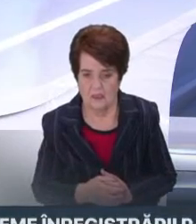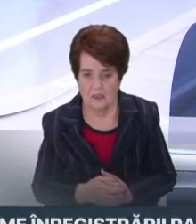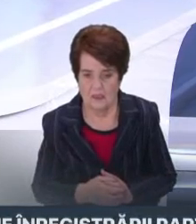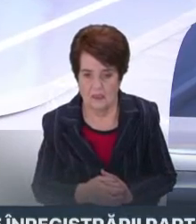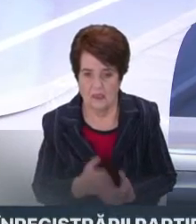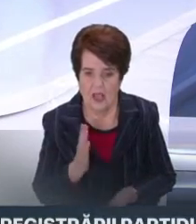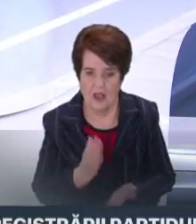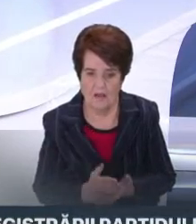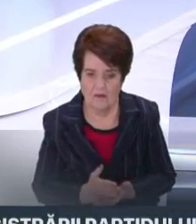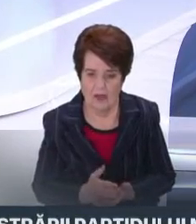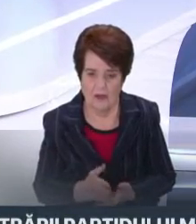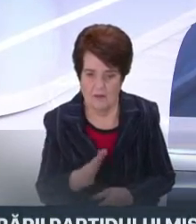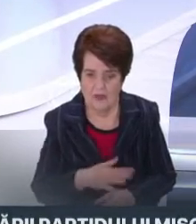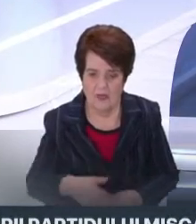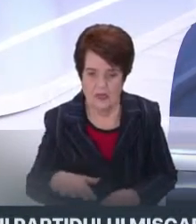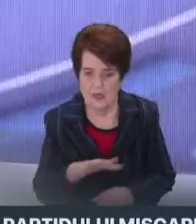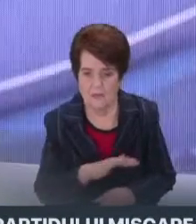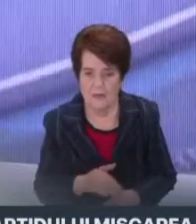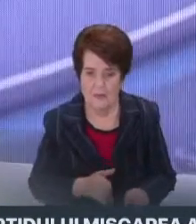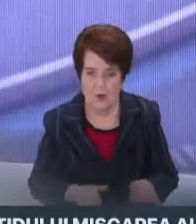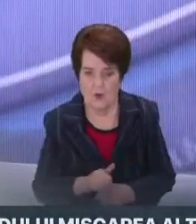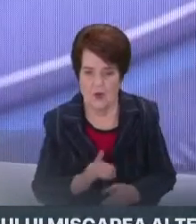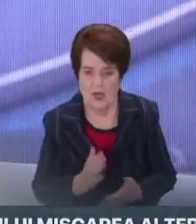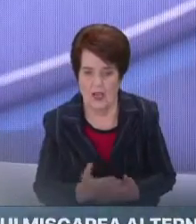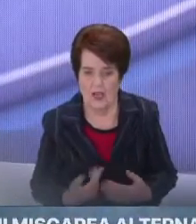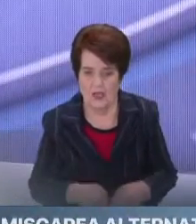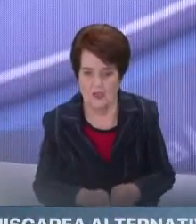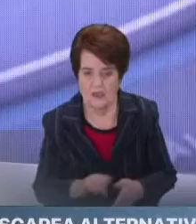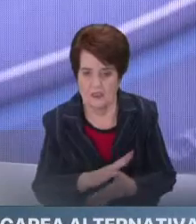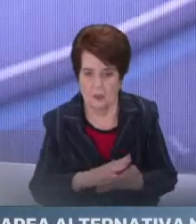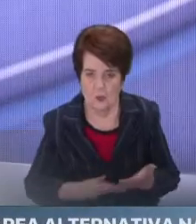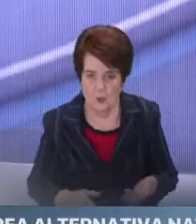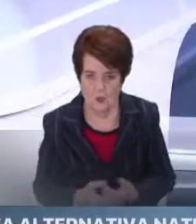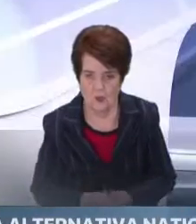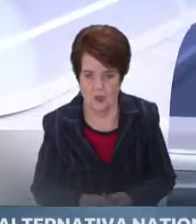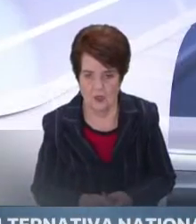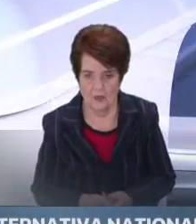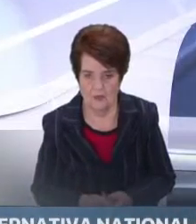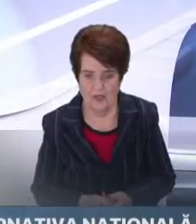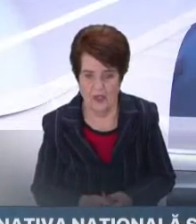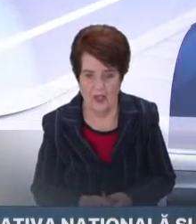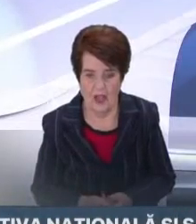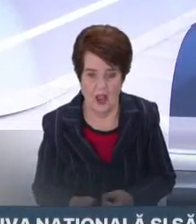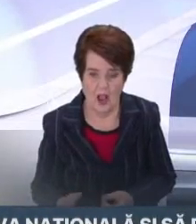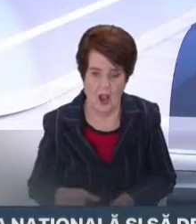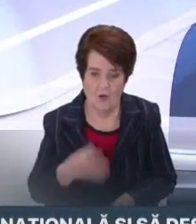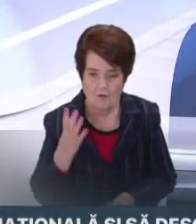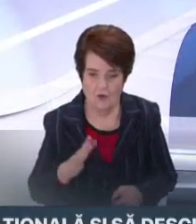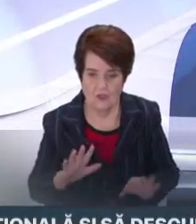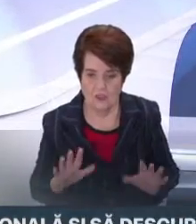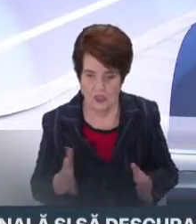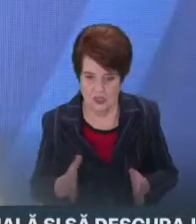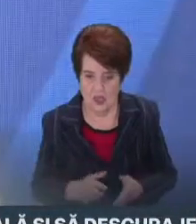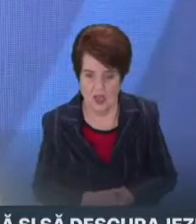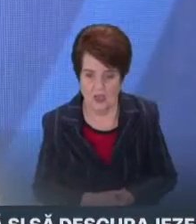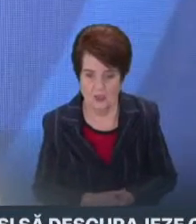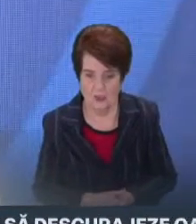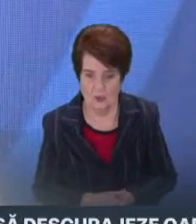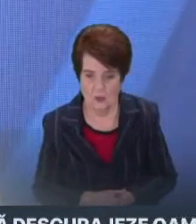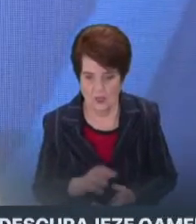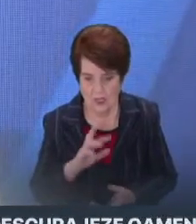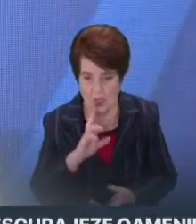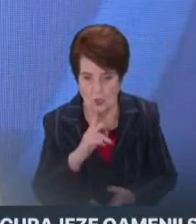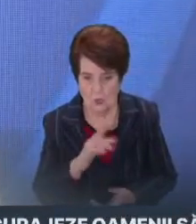ne aflăm în încăperea unde are loc această scurgere, dar au fost cazuri și, dacă nu greșesc,